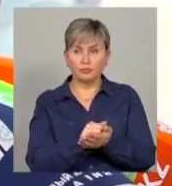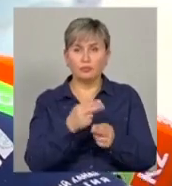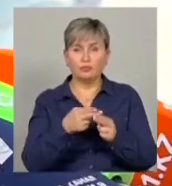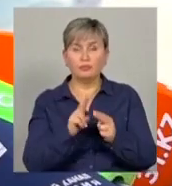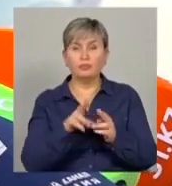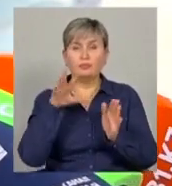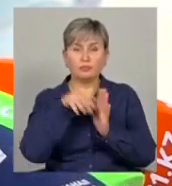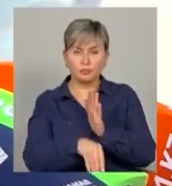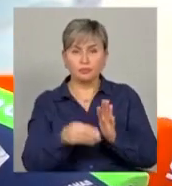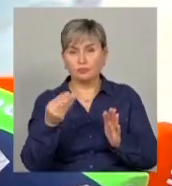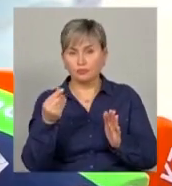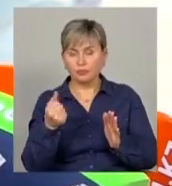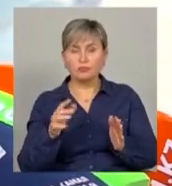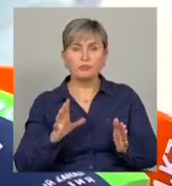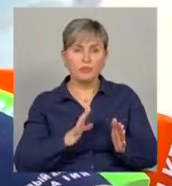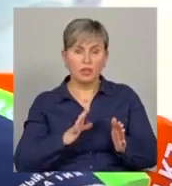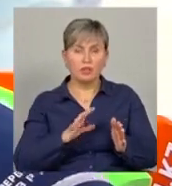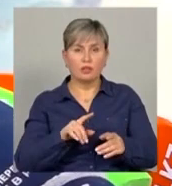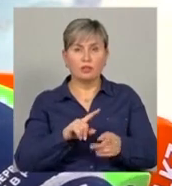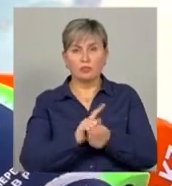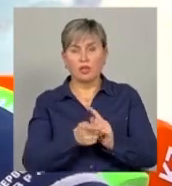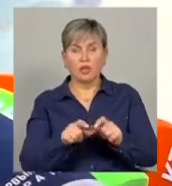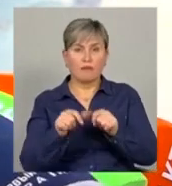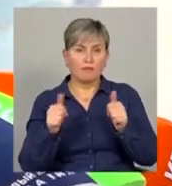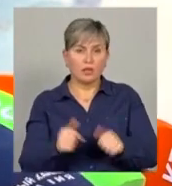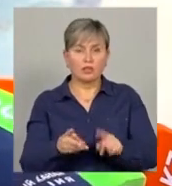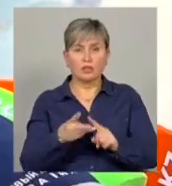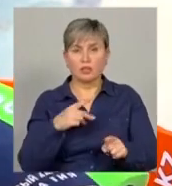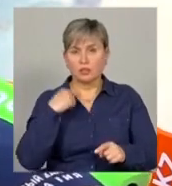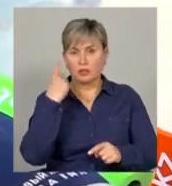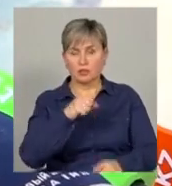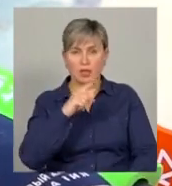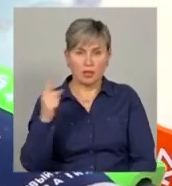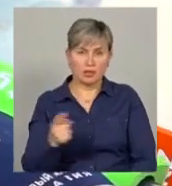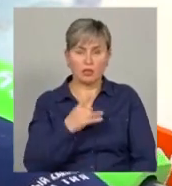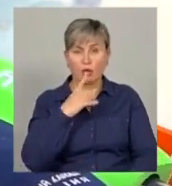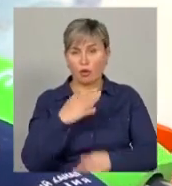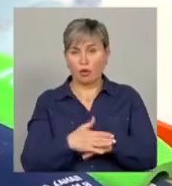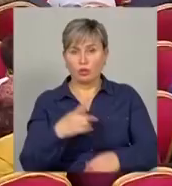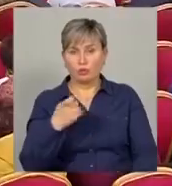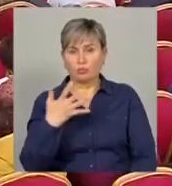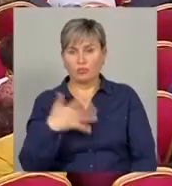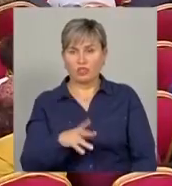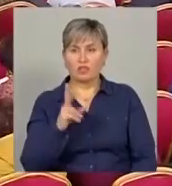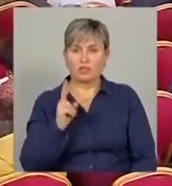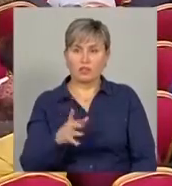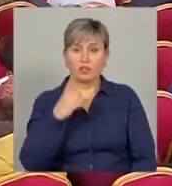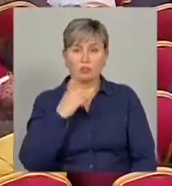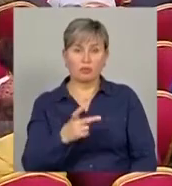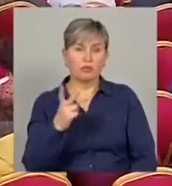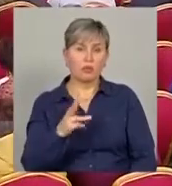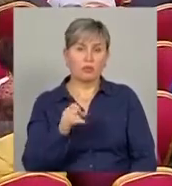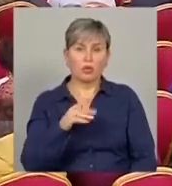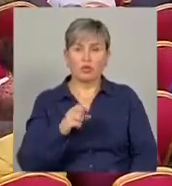внесли деньги, были переоформлены на третье лицо одним разом. Порядка 150 квартир. Напомним, 2